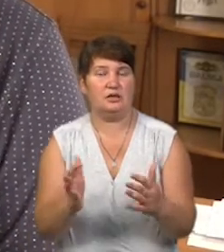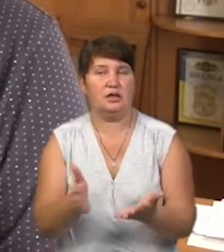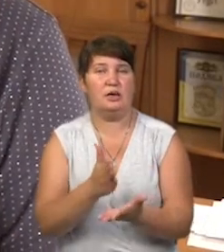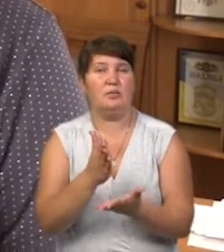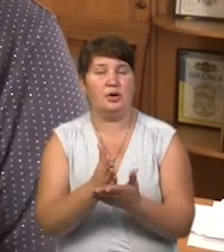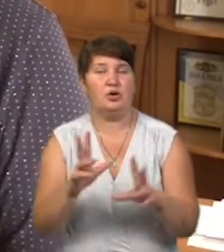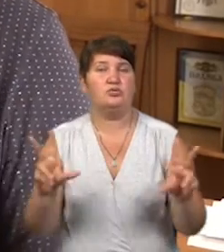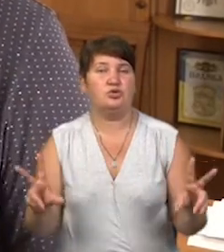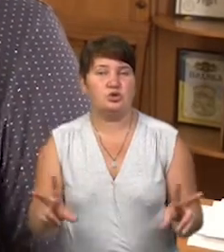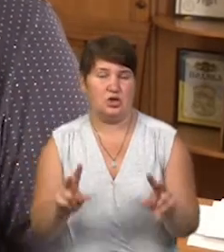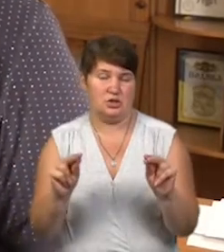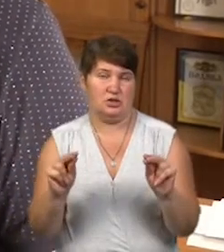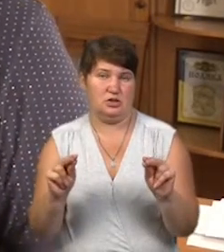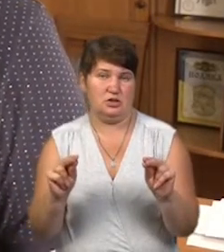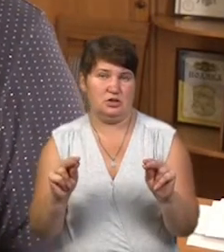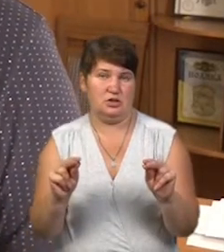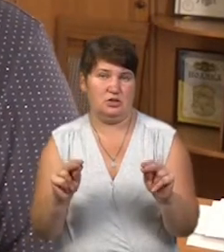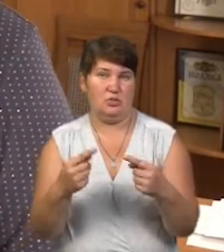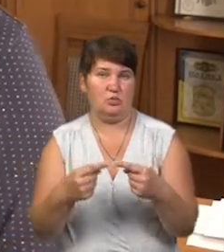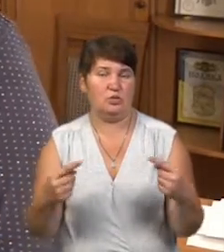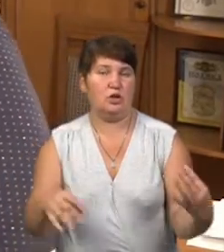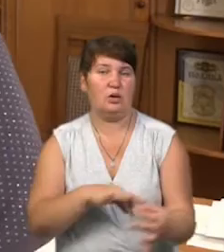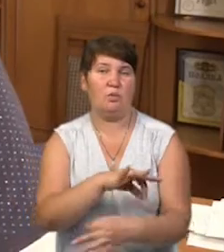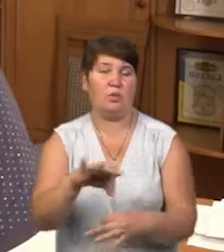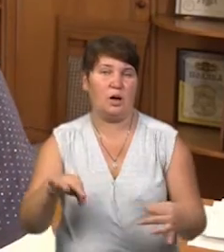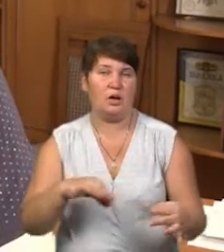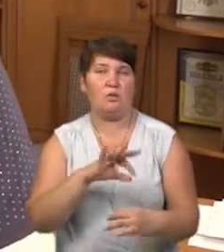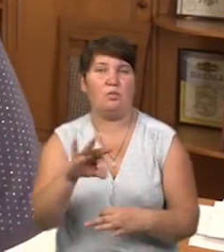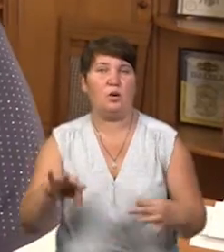шанс. Будь-який проєкт, він проєкт, поки